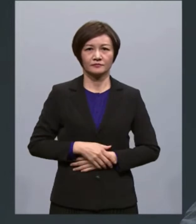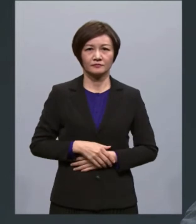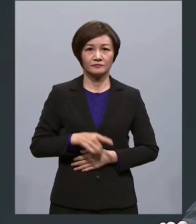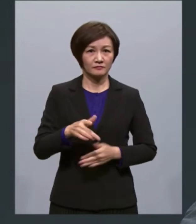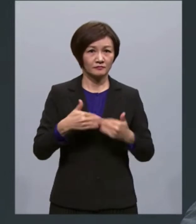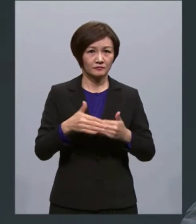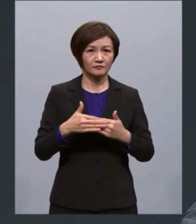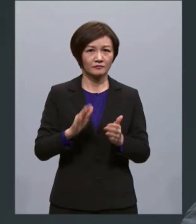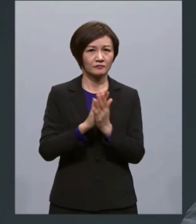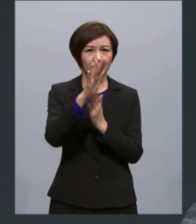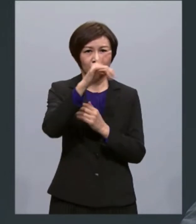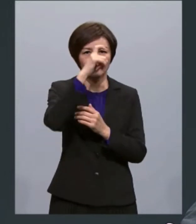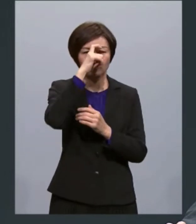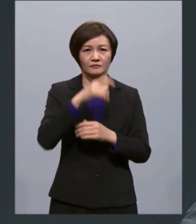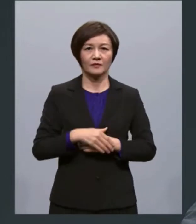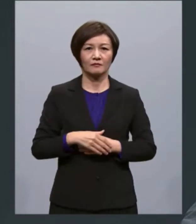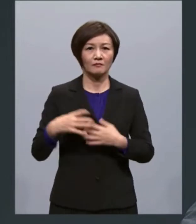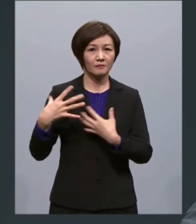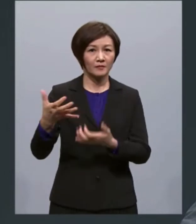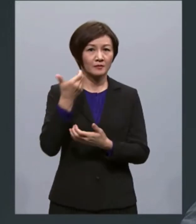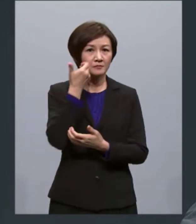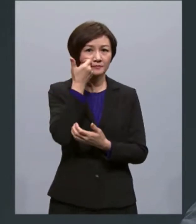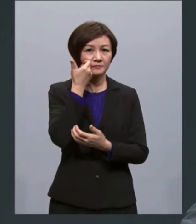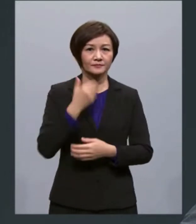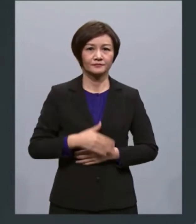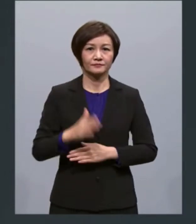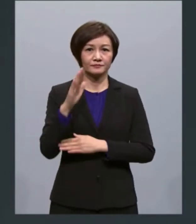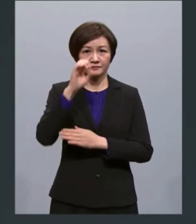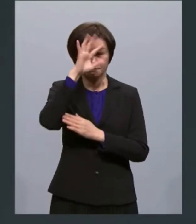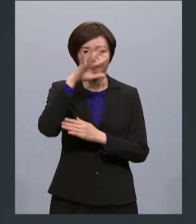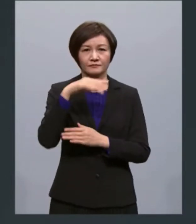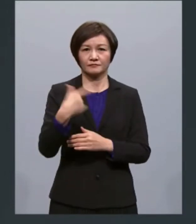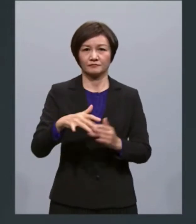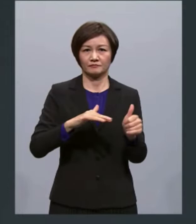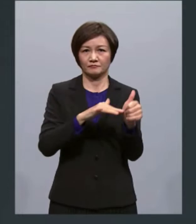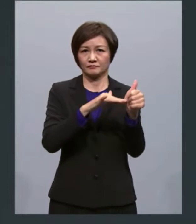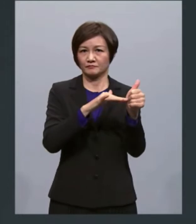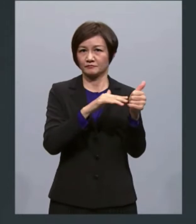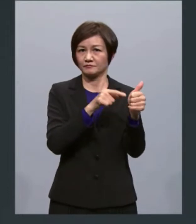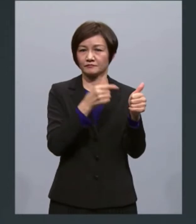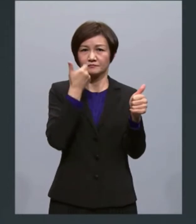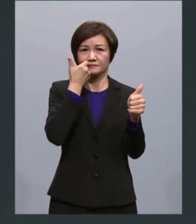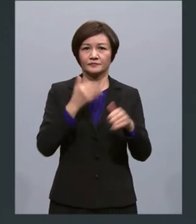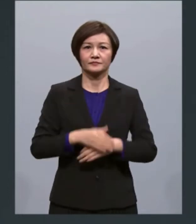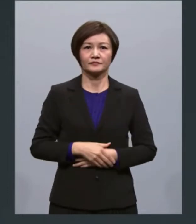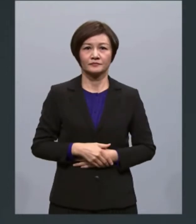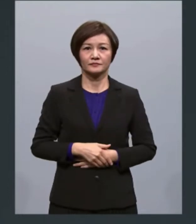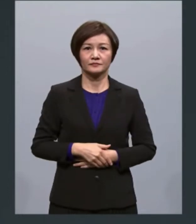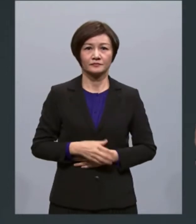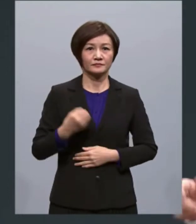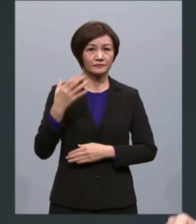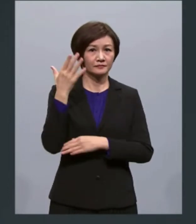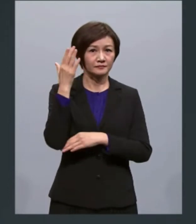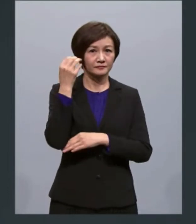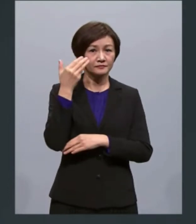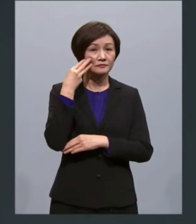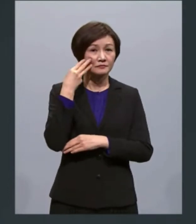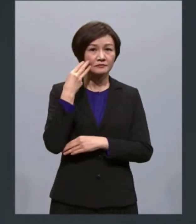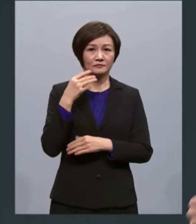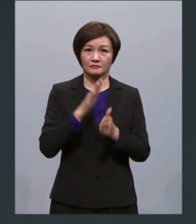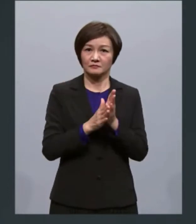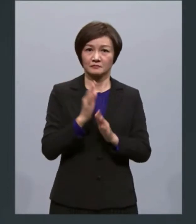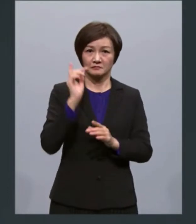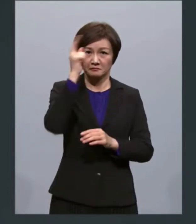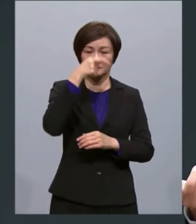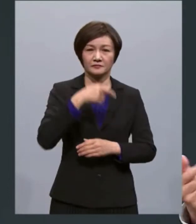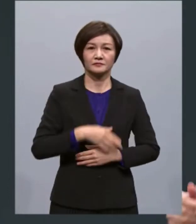你要把你的未来交给什么样的政党和领导人？是新政治还是旧势力？